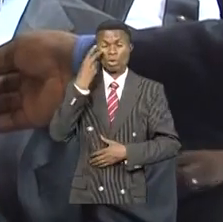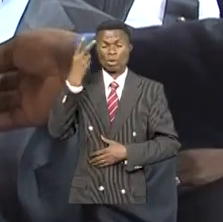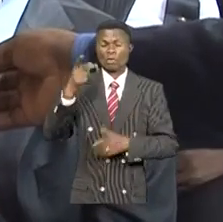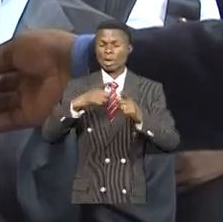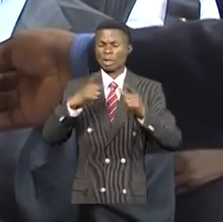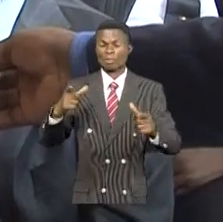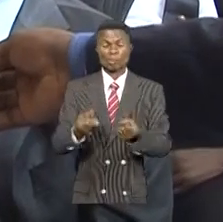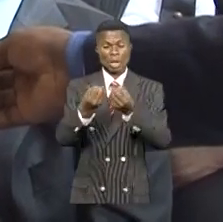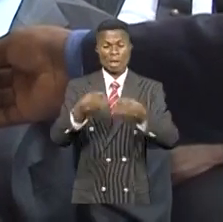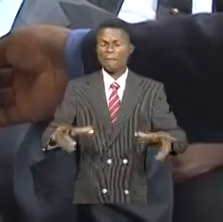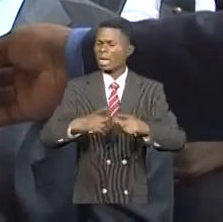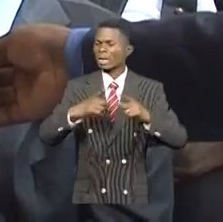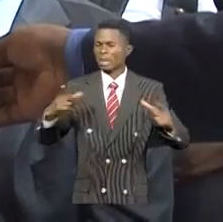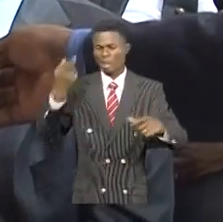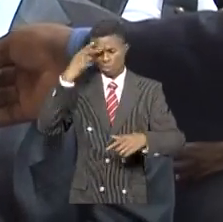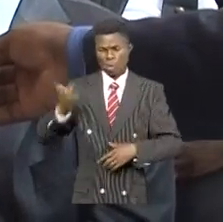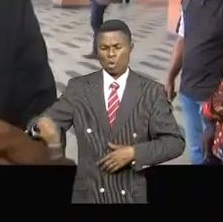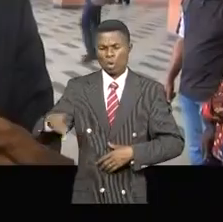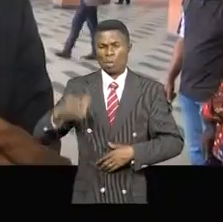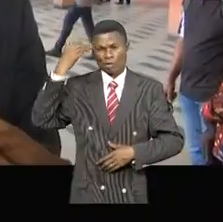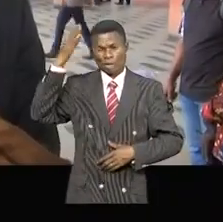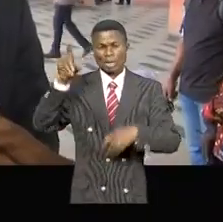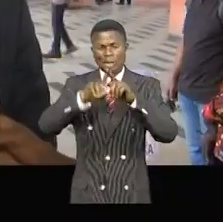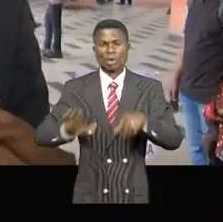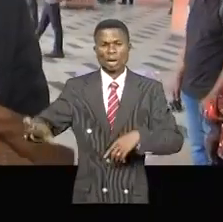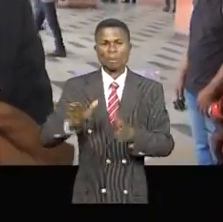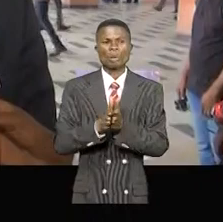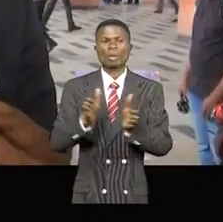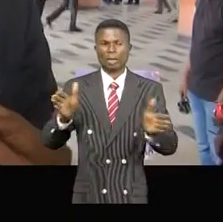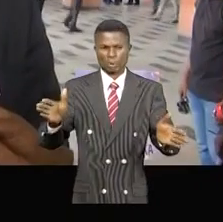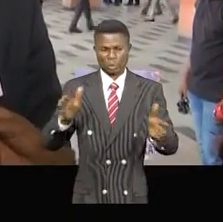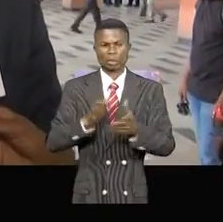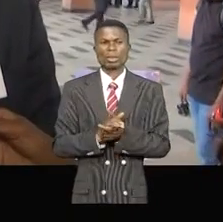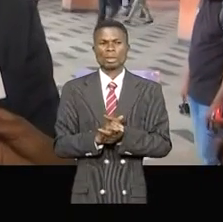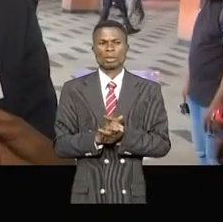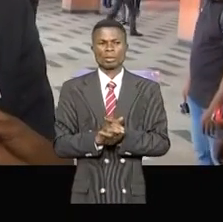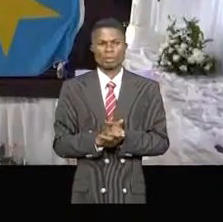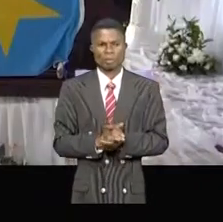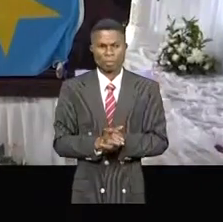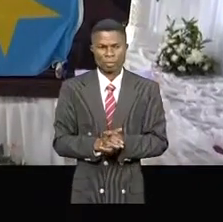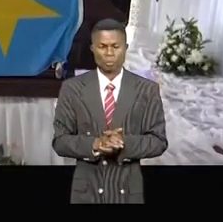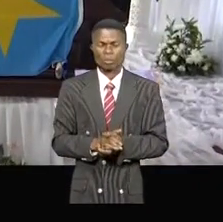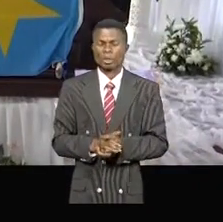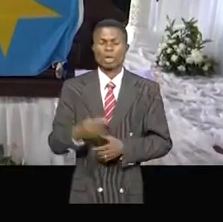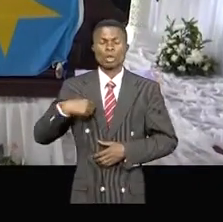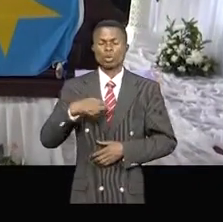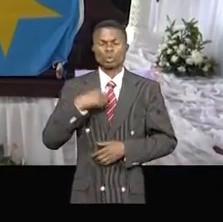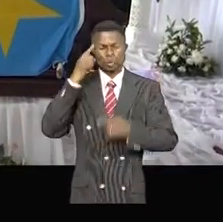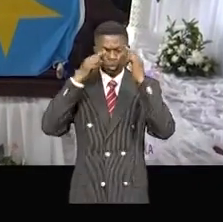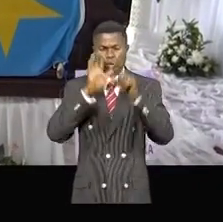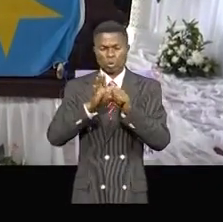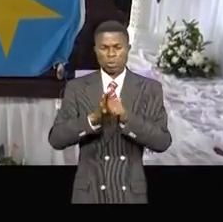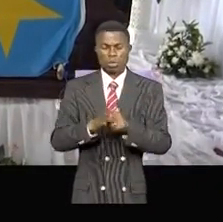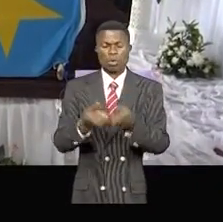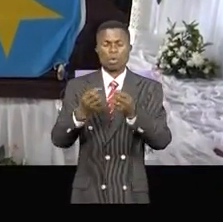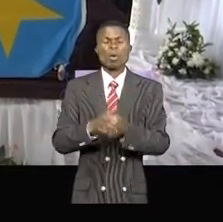grande perte pour la province de l'Équateur et pour tout le pays. Je suis très ému de perdre un collègue, un